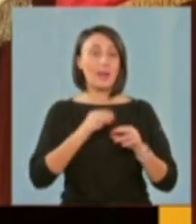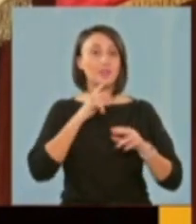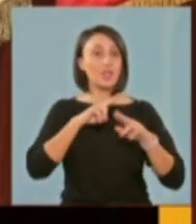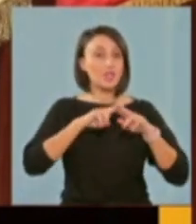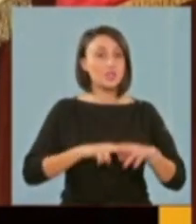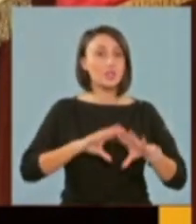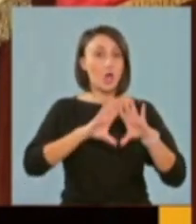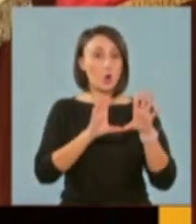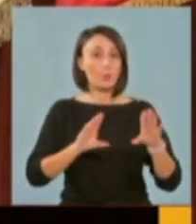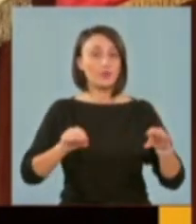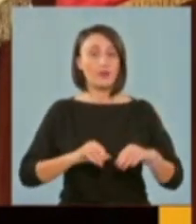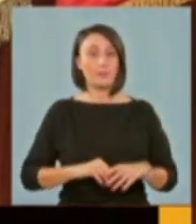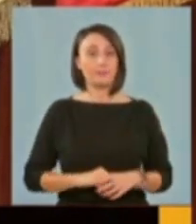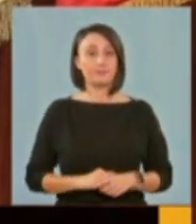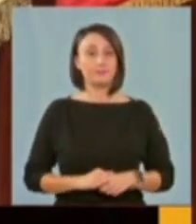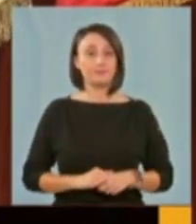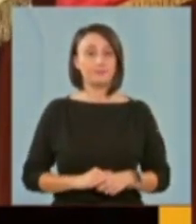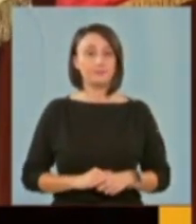reziliența României.